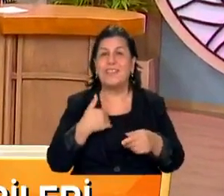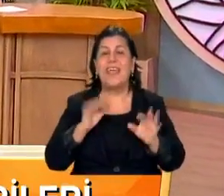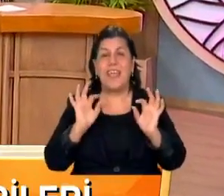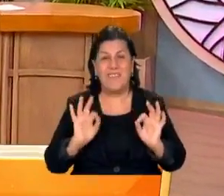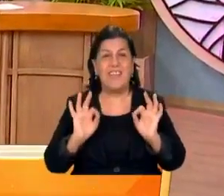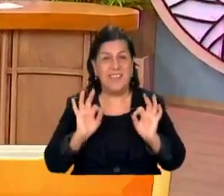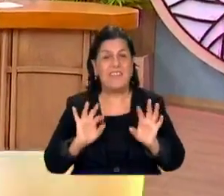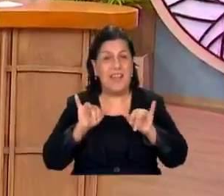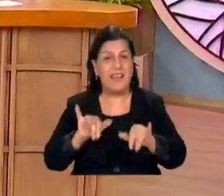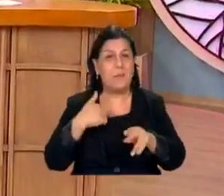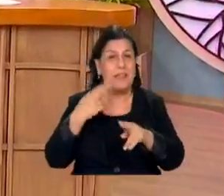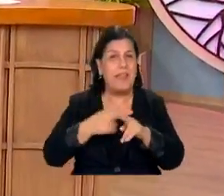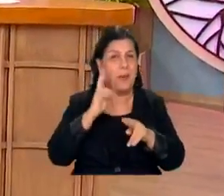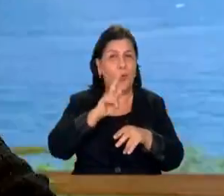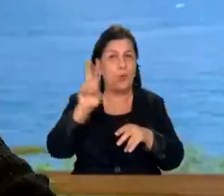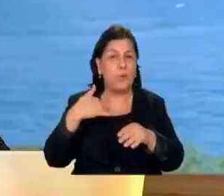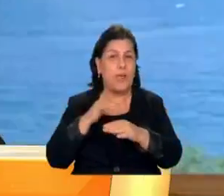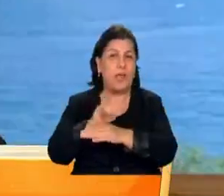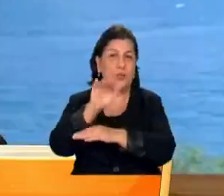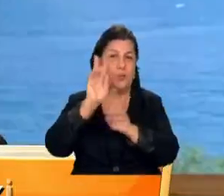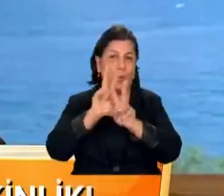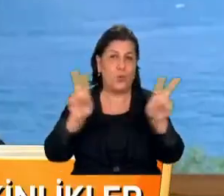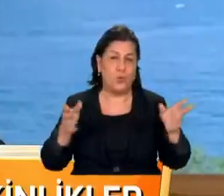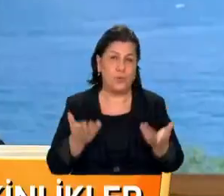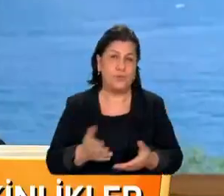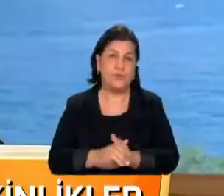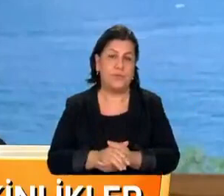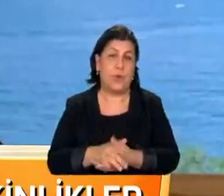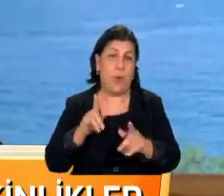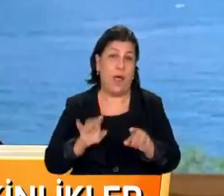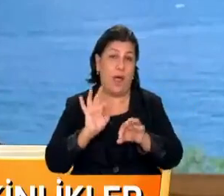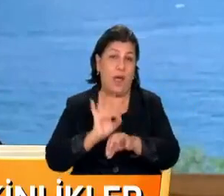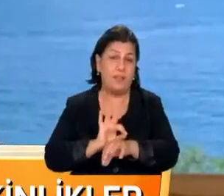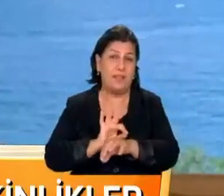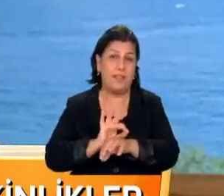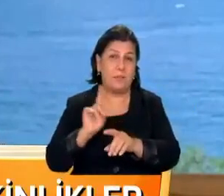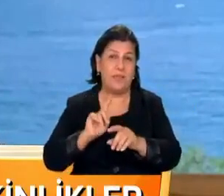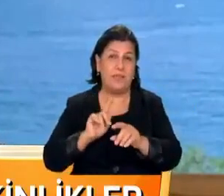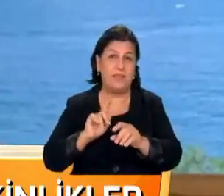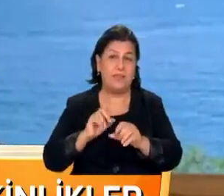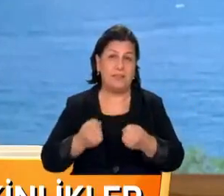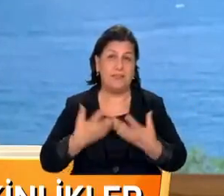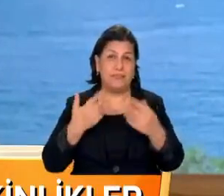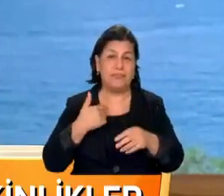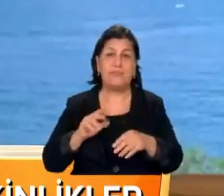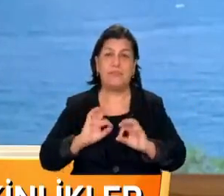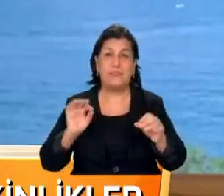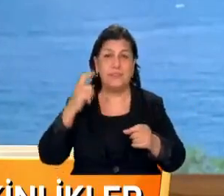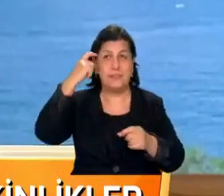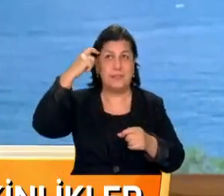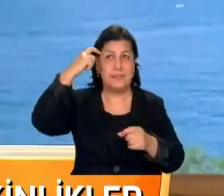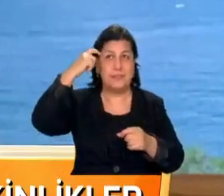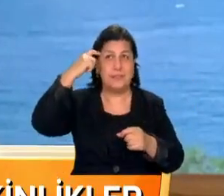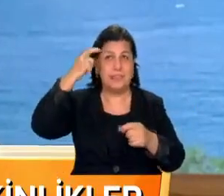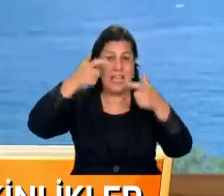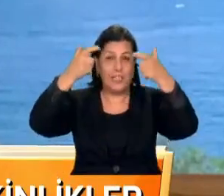aynı deneyimleri yaşıyorum bu noktada o anda Çünkü o an biz tetiklenmiş oluyoruz ve gelişmiş beynimize